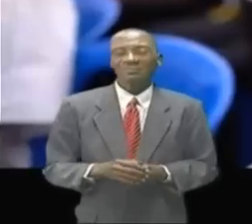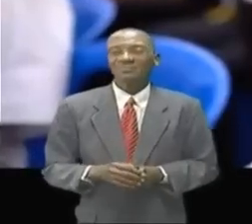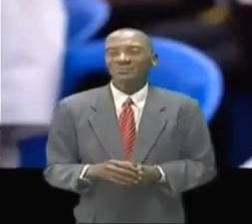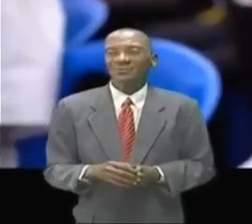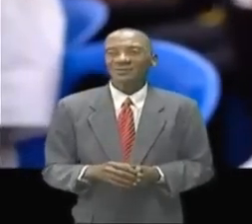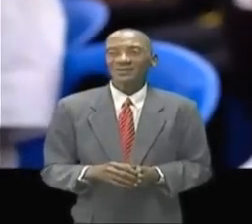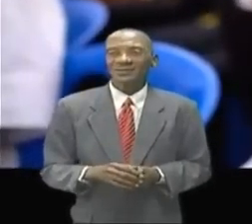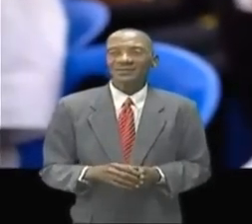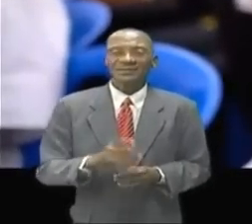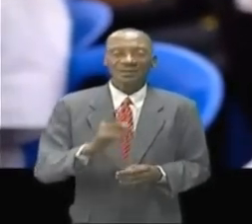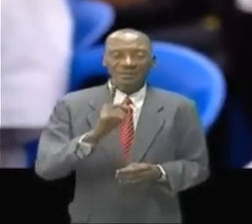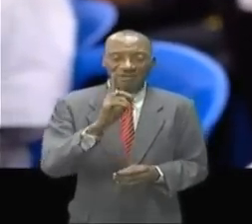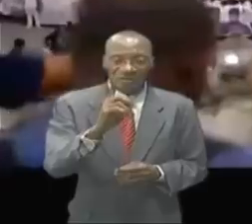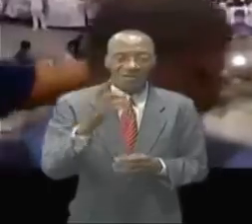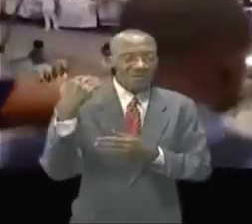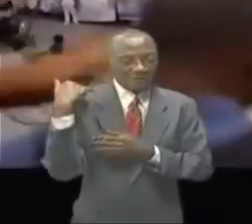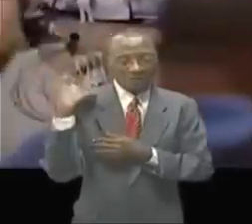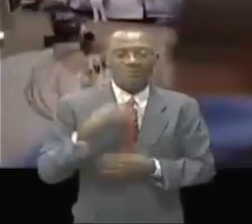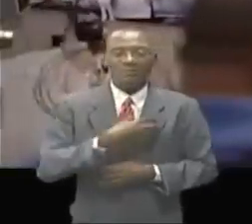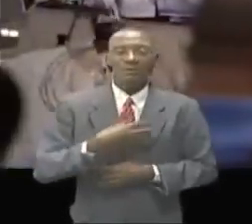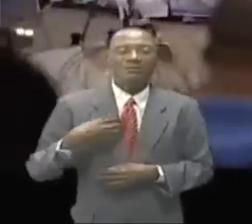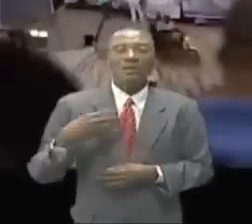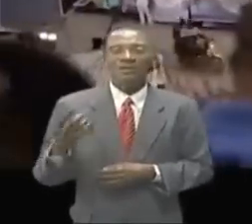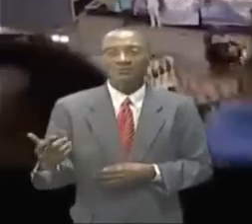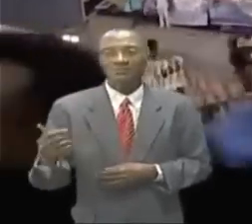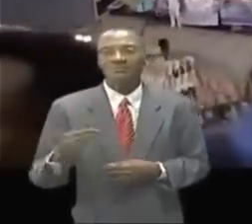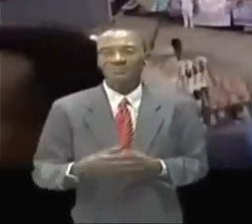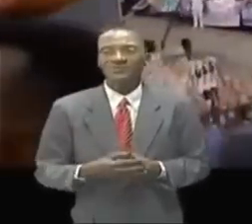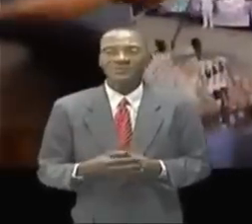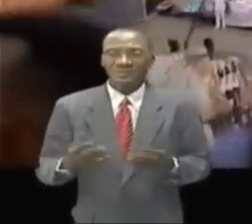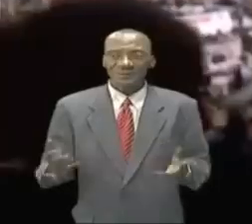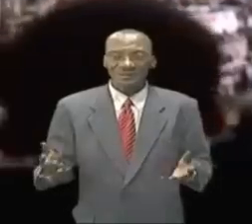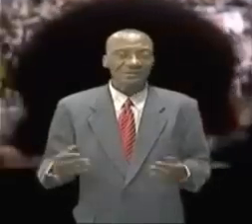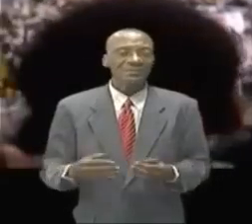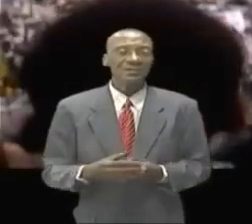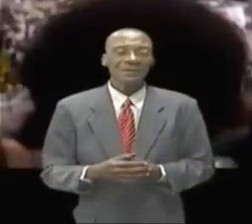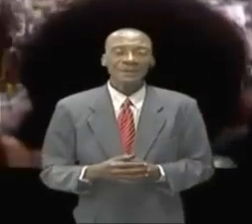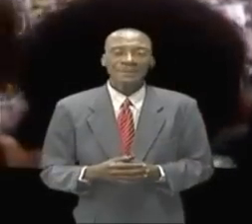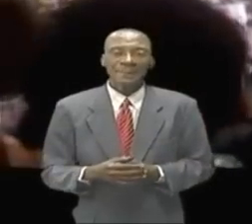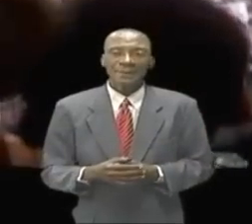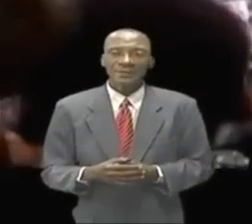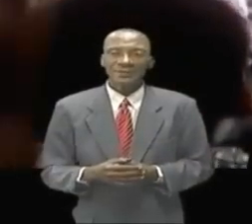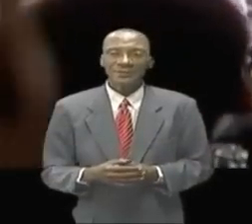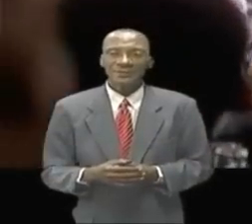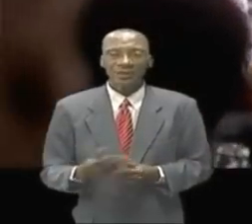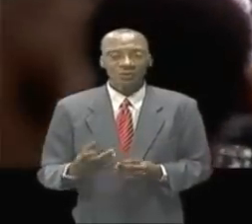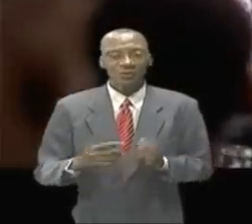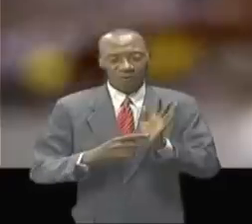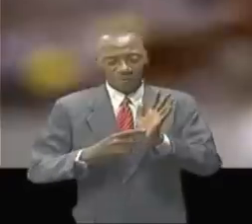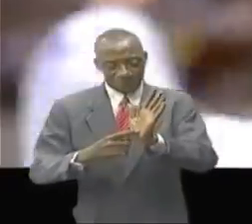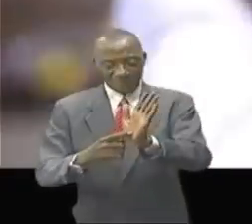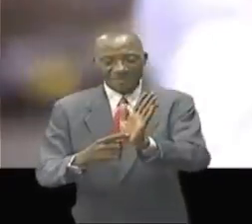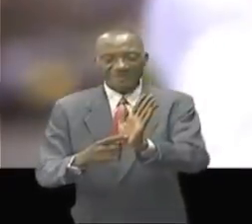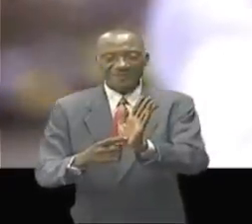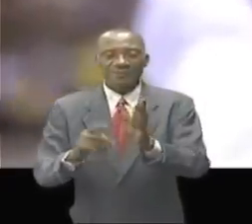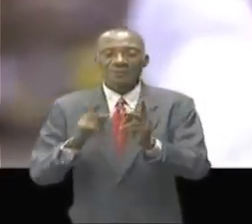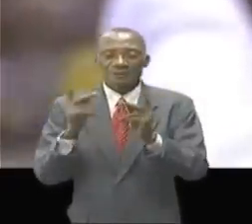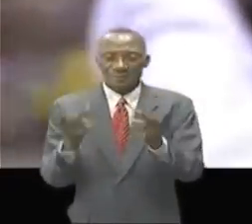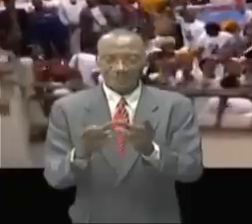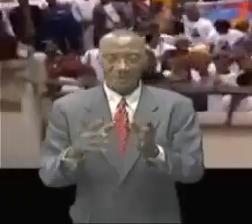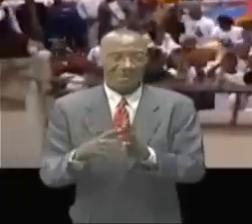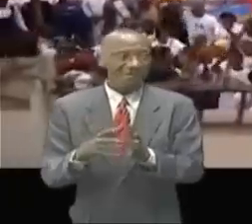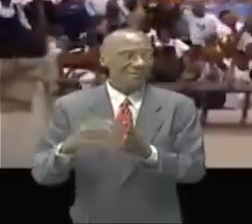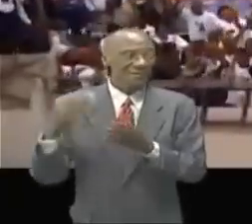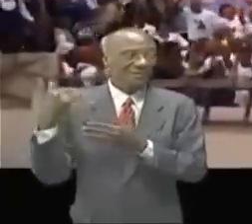la reine Kolo. La désormais au cadre de l'Alliance des Congolais progressistes a été présentée aux membres avant de recevoir